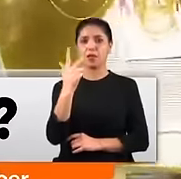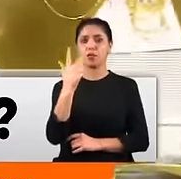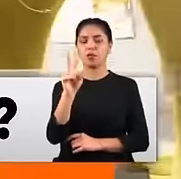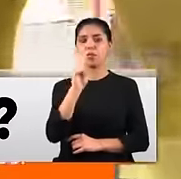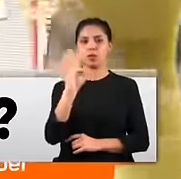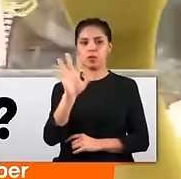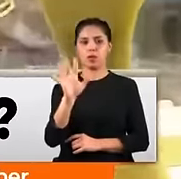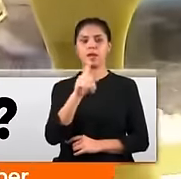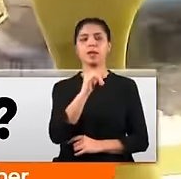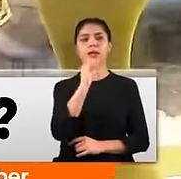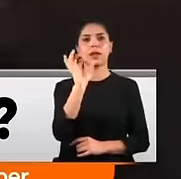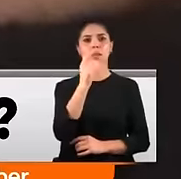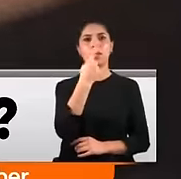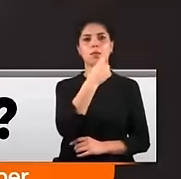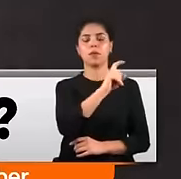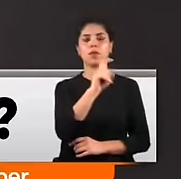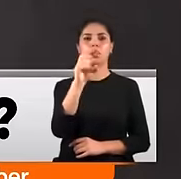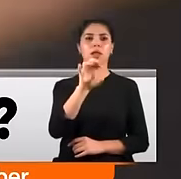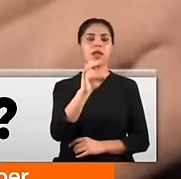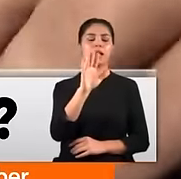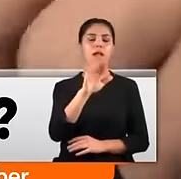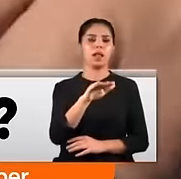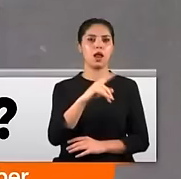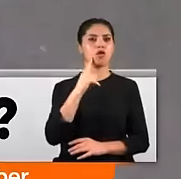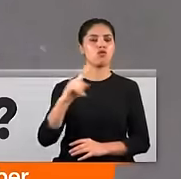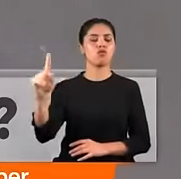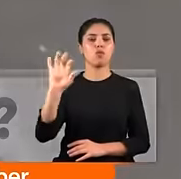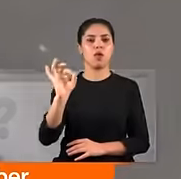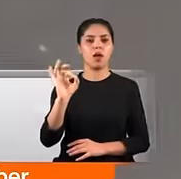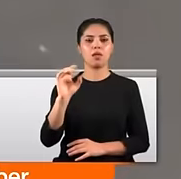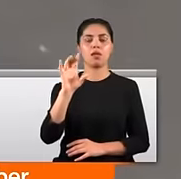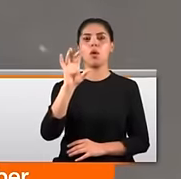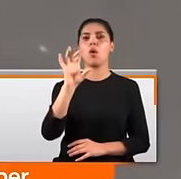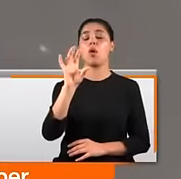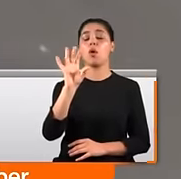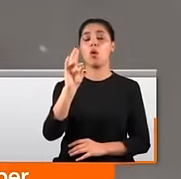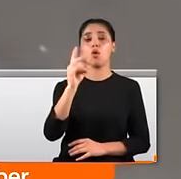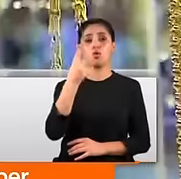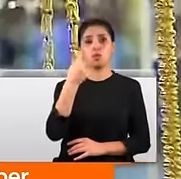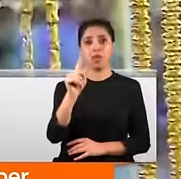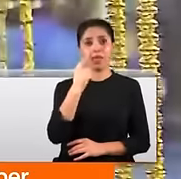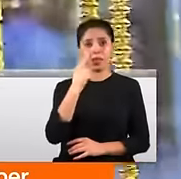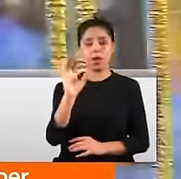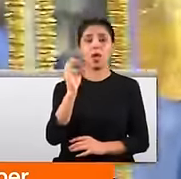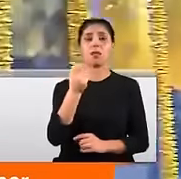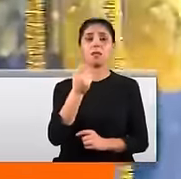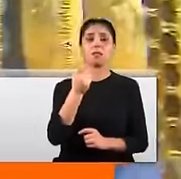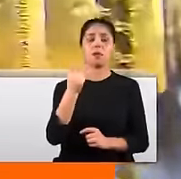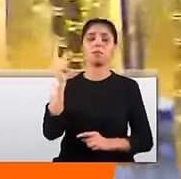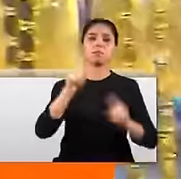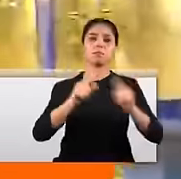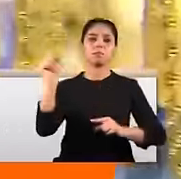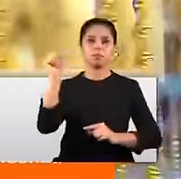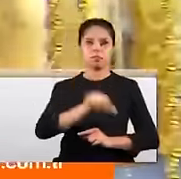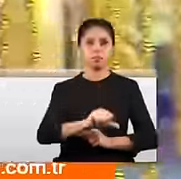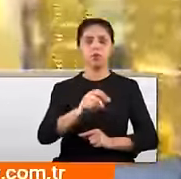fiyatı 1980 lira. Cumhuriyet altını ise 13.016 liradan alıcı buluyor. Altın fiyatları zaman zaman düşüşe geçse